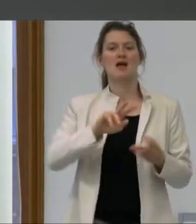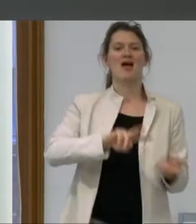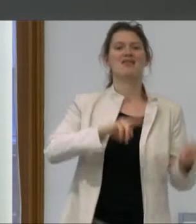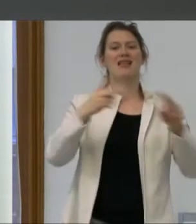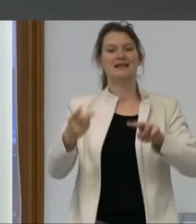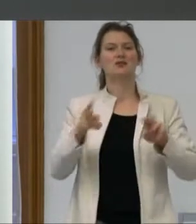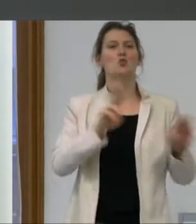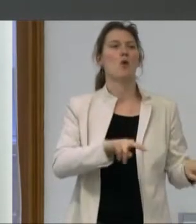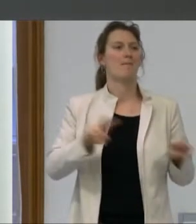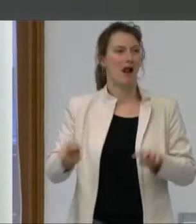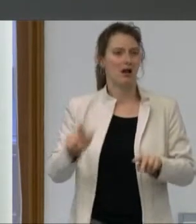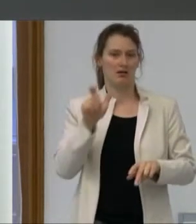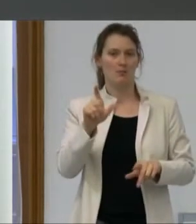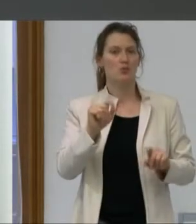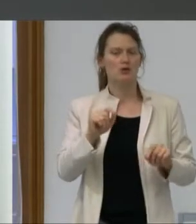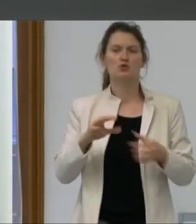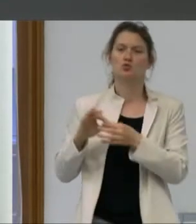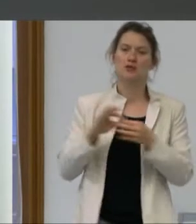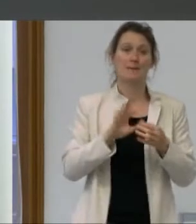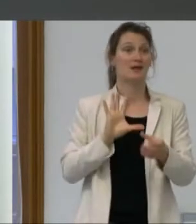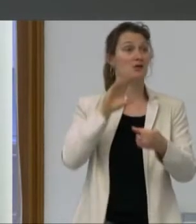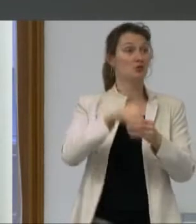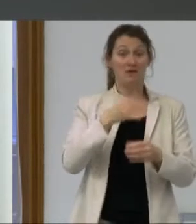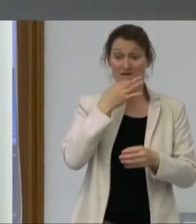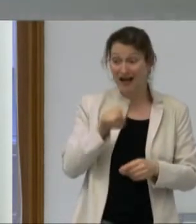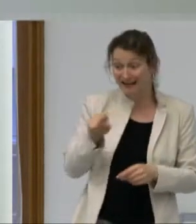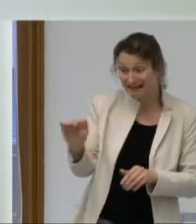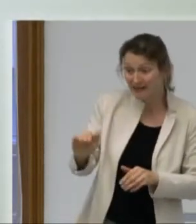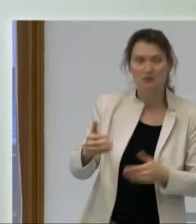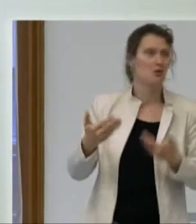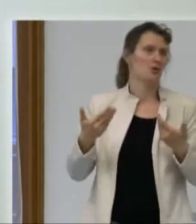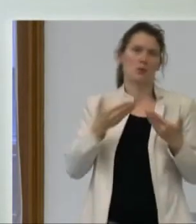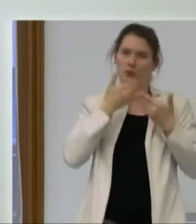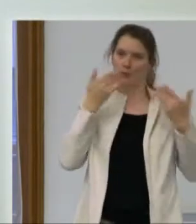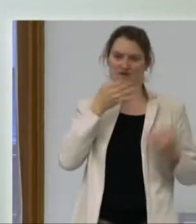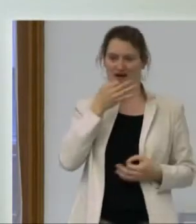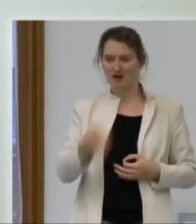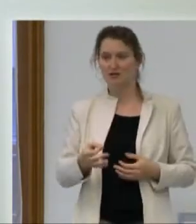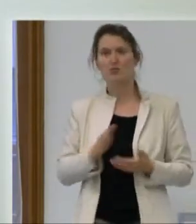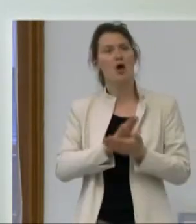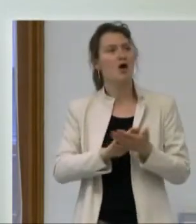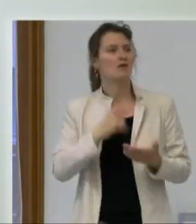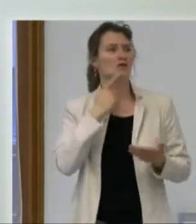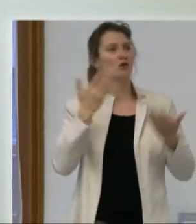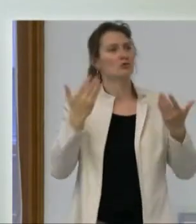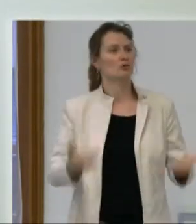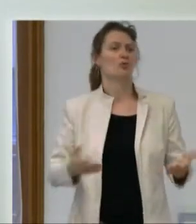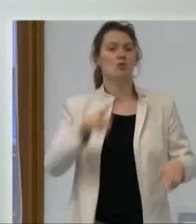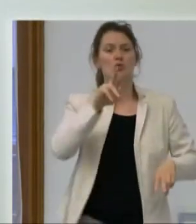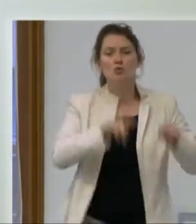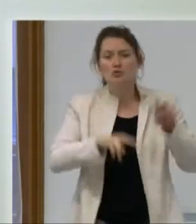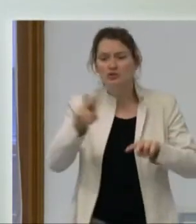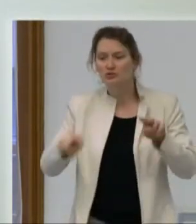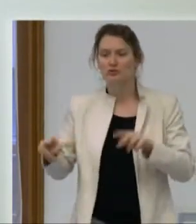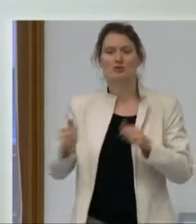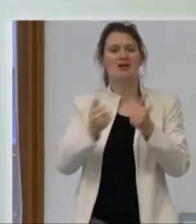der Idealfall im Zusammenhang mit Inklusion, würde diese Frage nicht mehr an das Kind gestellt, sondern hier würde es darum gehen, die unterschiedlichen,